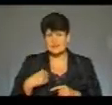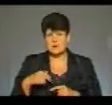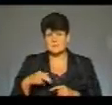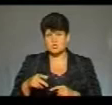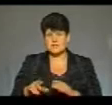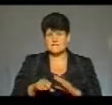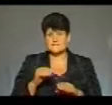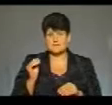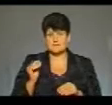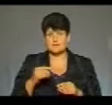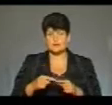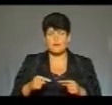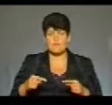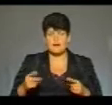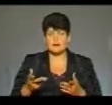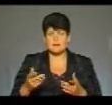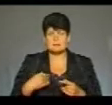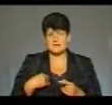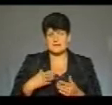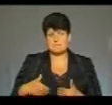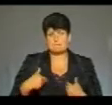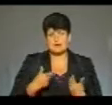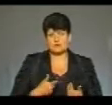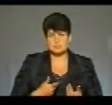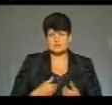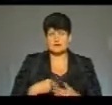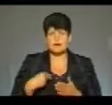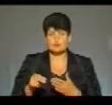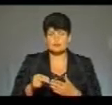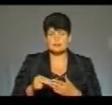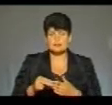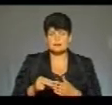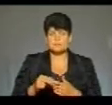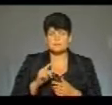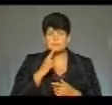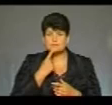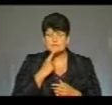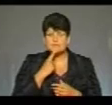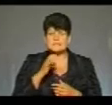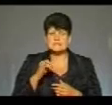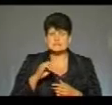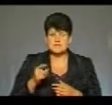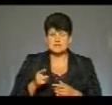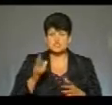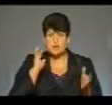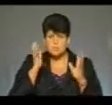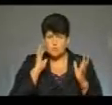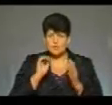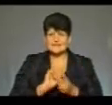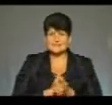і вибрала товар, який мені предложили. Я купила конфети, сіль, шампунь, сир